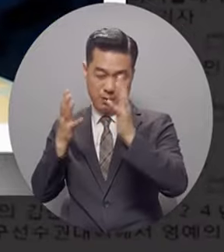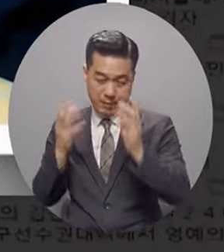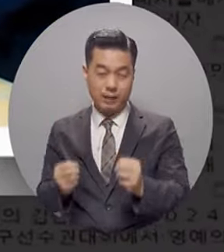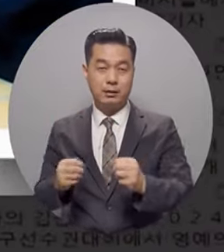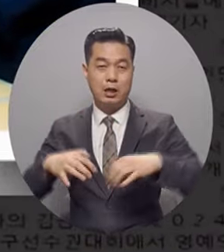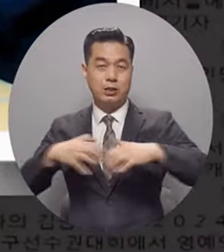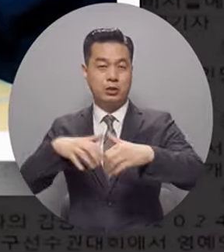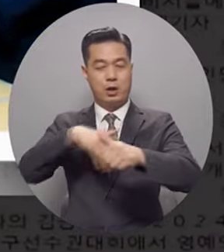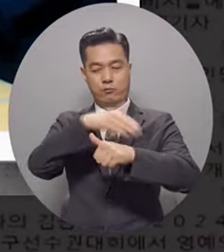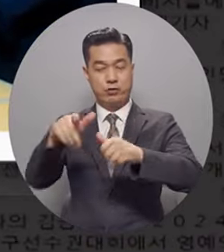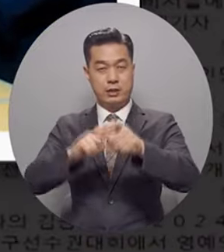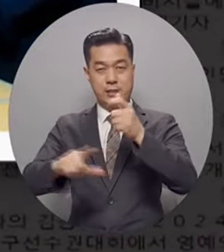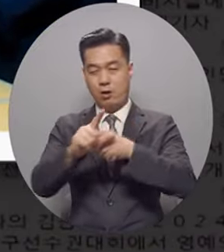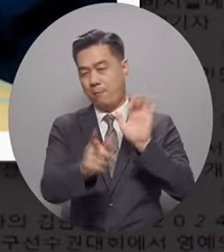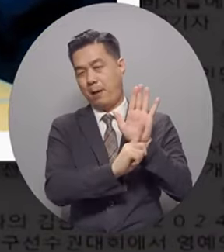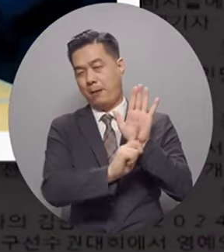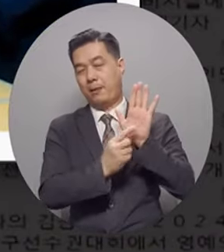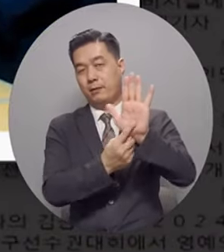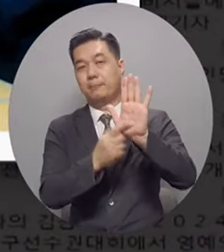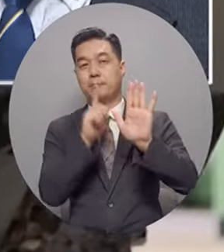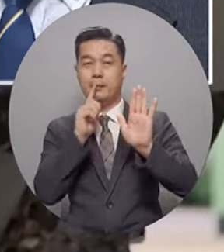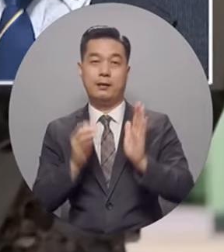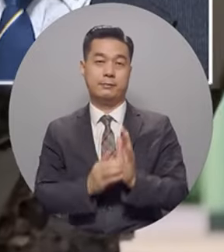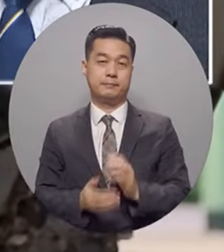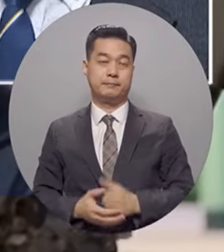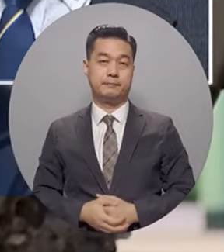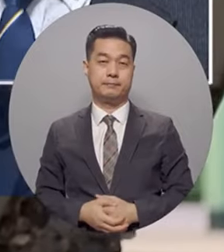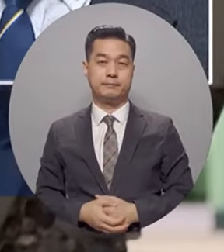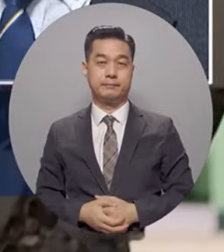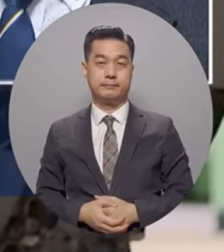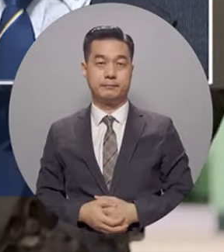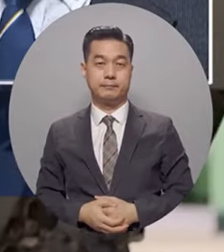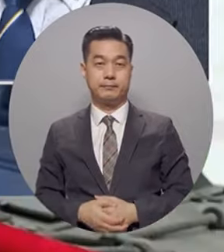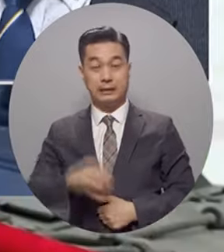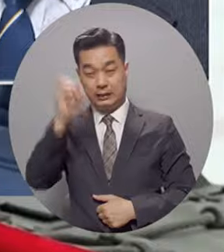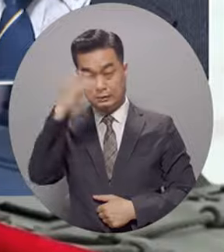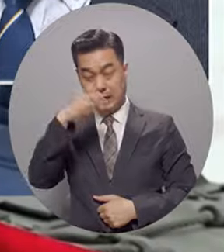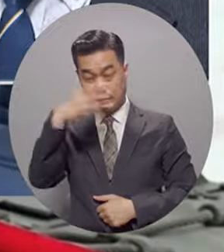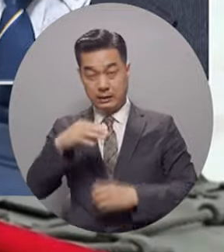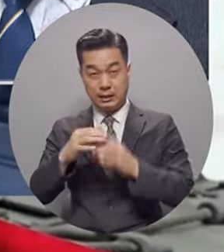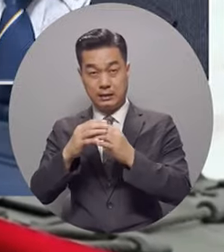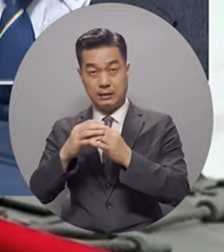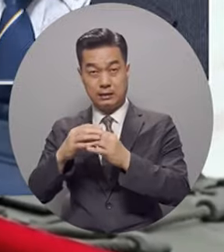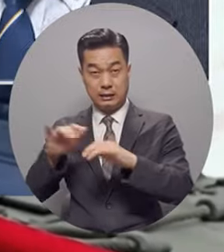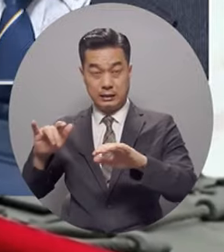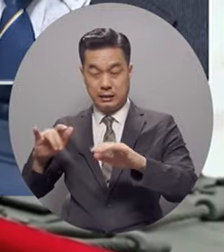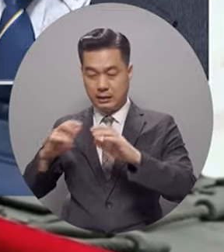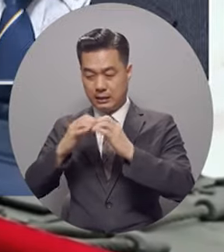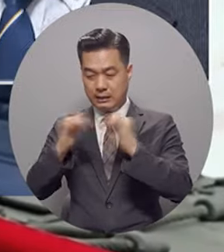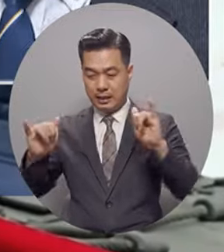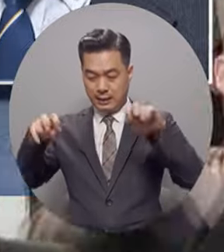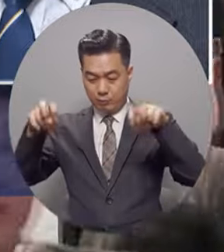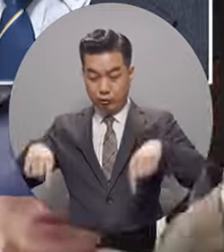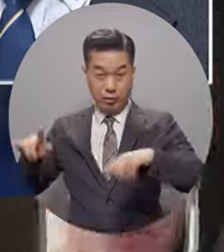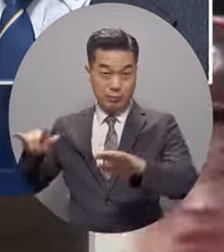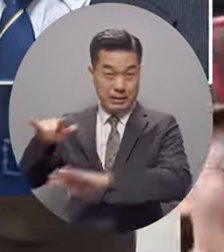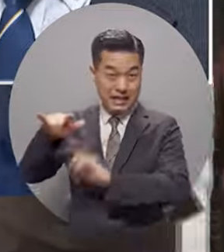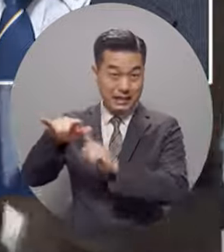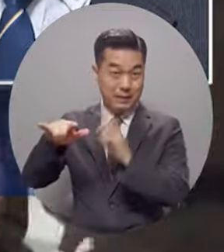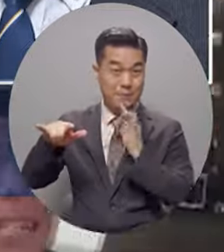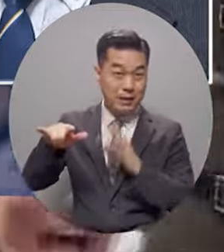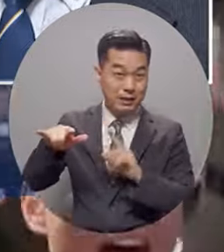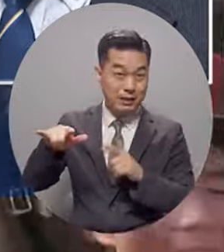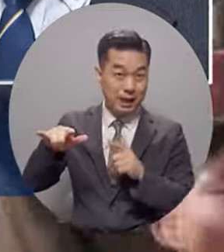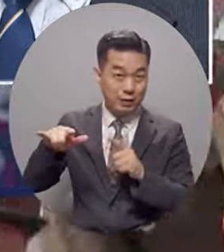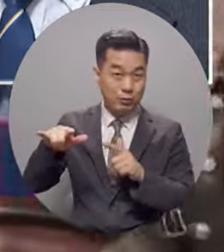분위기를 고조하는 기사를 했습니다 단순히 무인기를 타격하는 수준을 넘어서 필요하면 보다 확장된